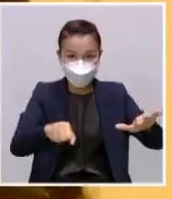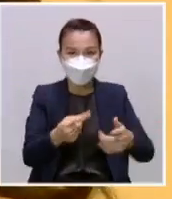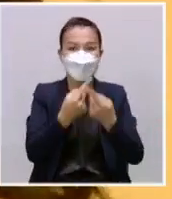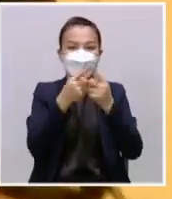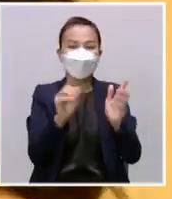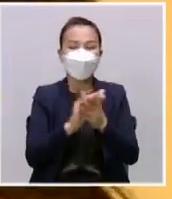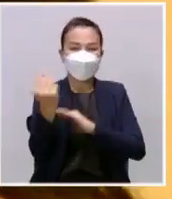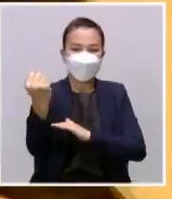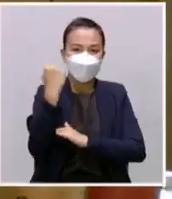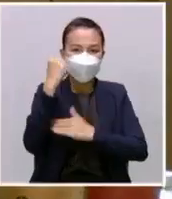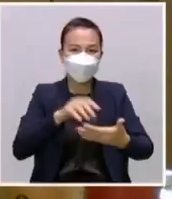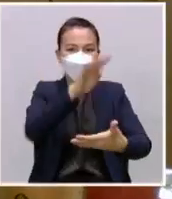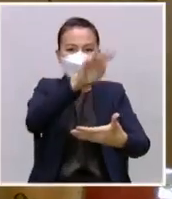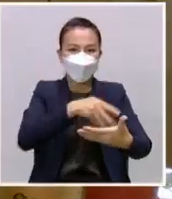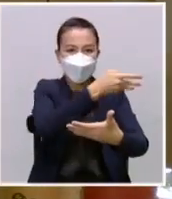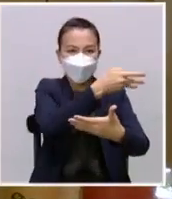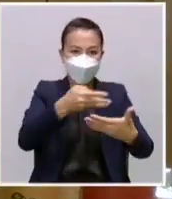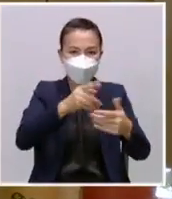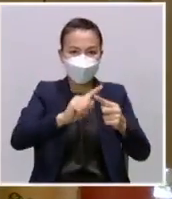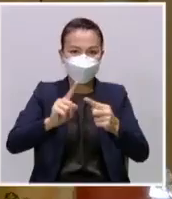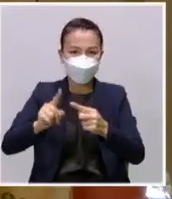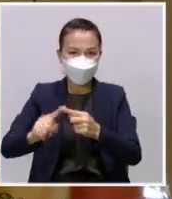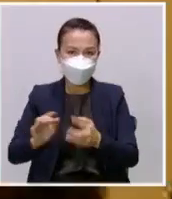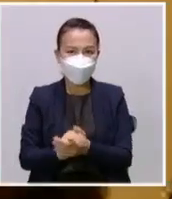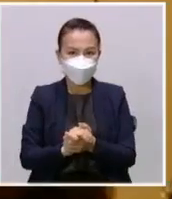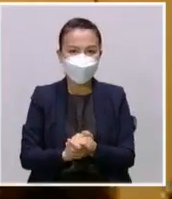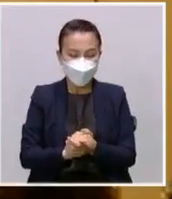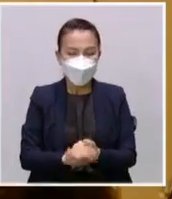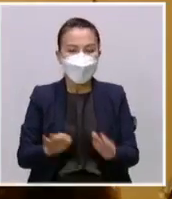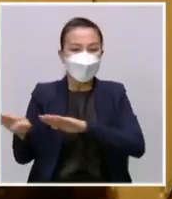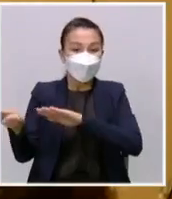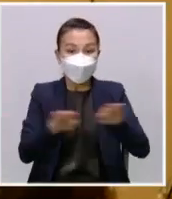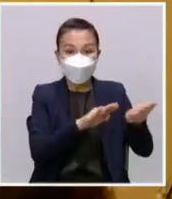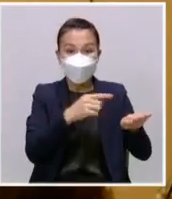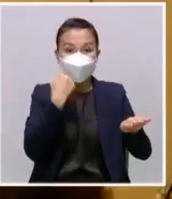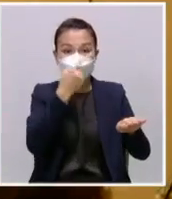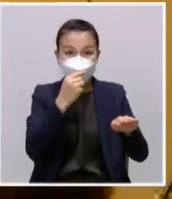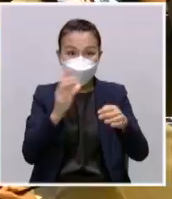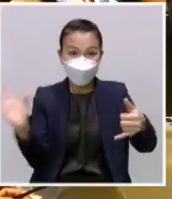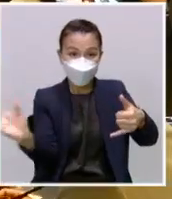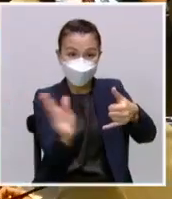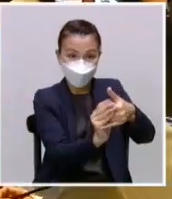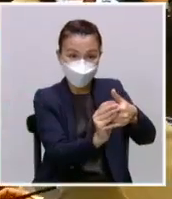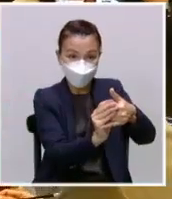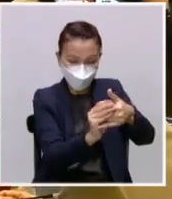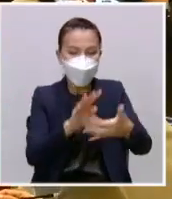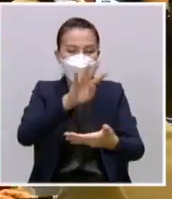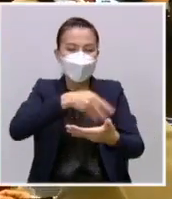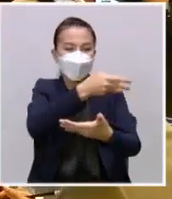แต่ก็ได้เข้มงวดเรื่องมาตรการและเตรียมแผนรับมือหากผู้เข้าประกวดติดเชื้อระหว่างการแข่งขันเอาไว้